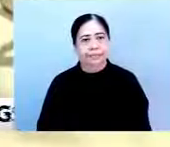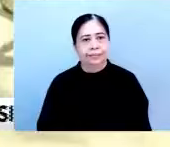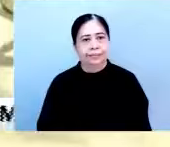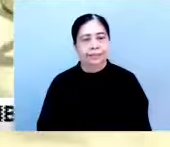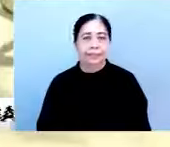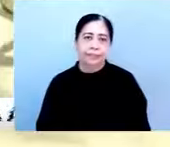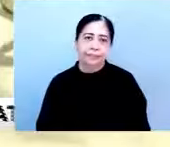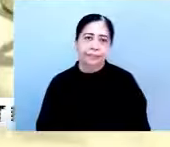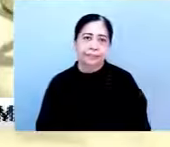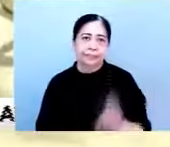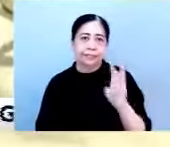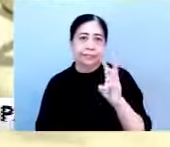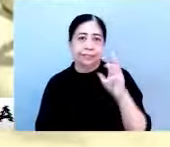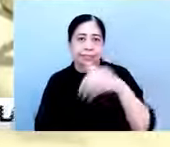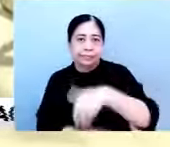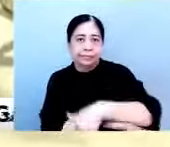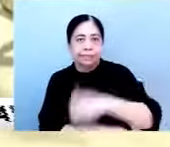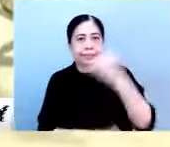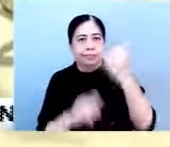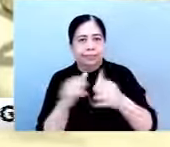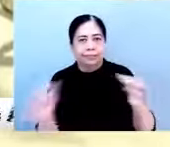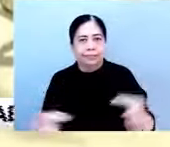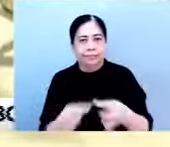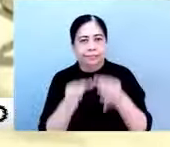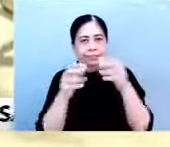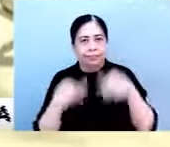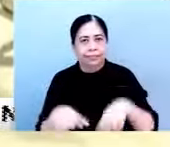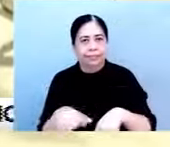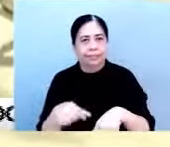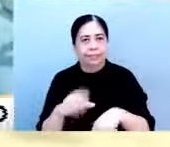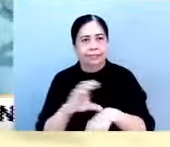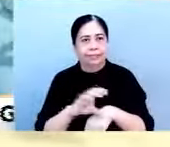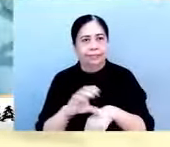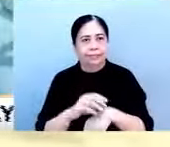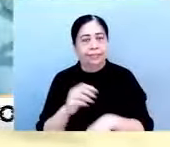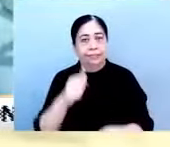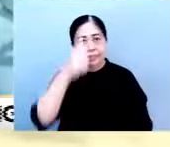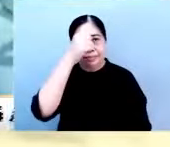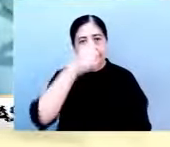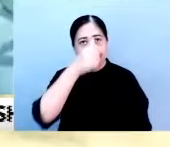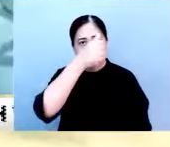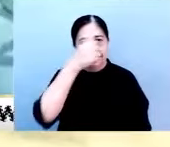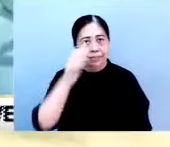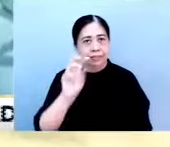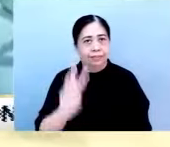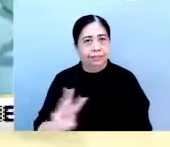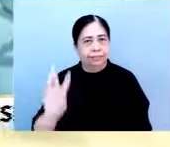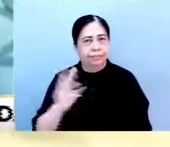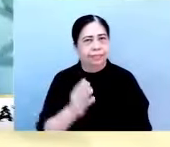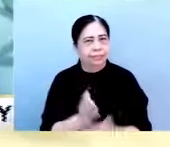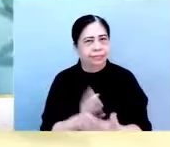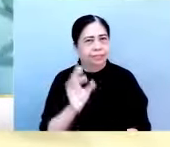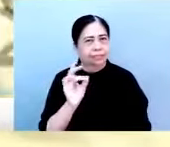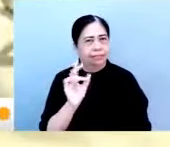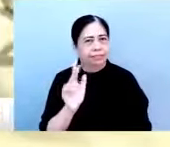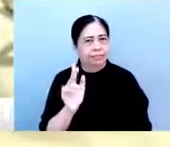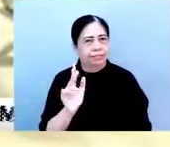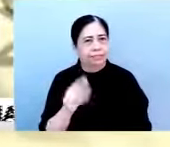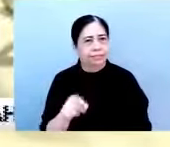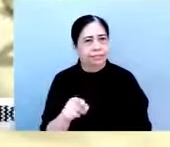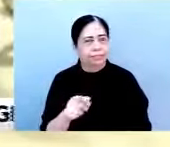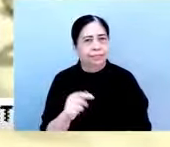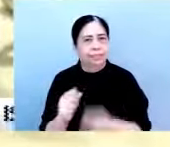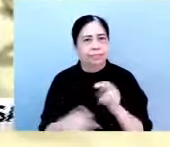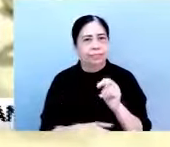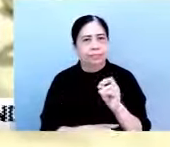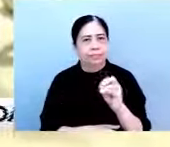Maawi, alas 6 nga ng gabi yung huling misa nga rito nga sa Baclaran Church ngayong Ash Wednesday. Pero meron namang hanggang 7:30 naman yung novena dito